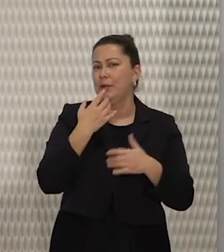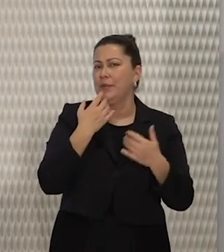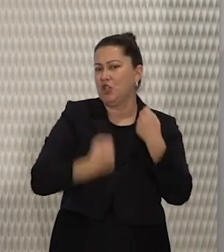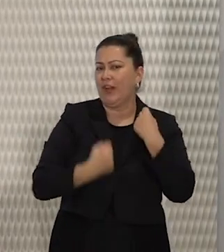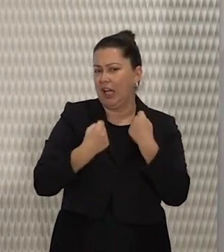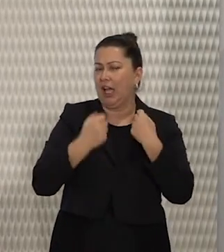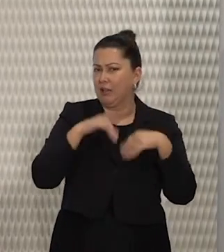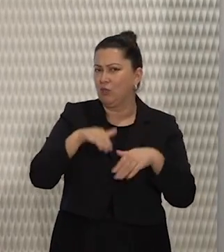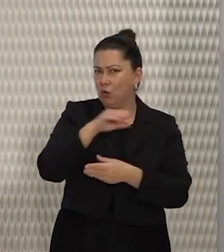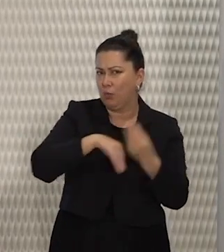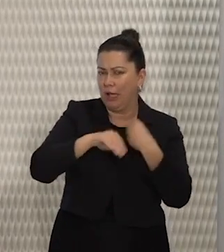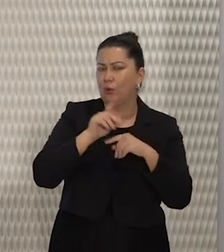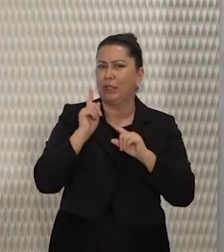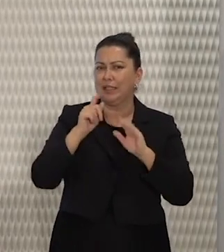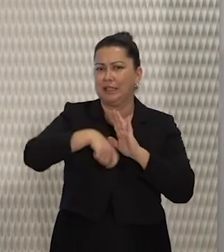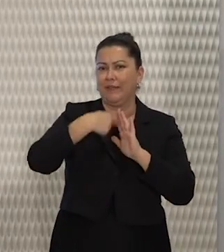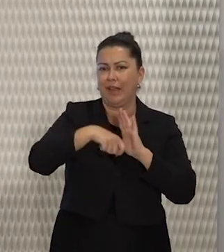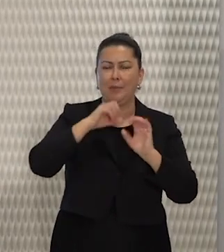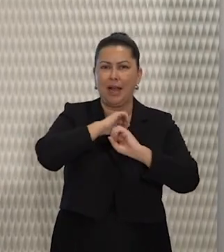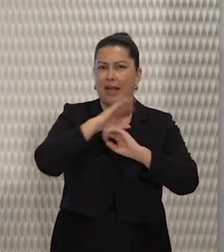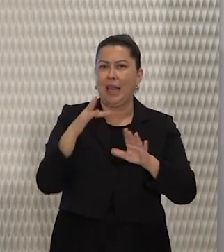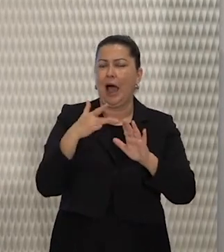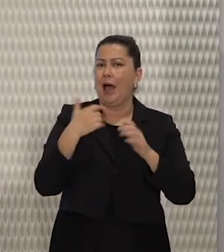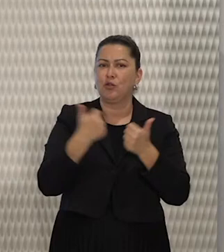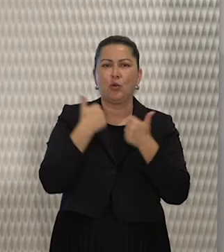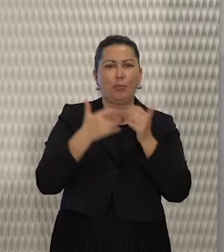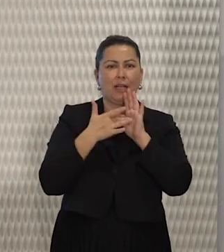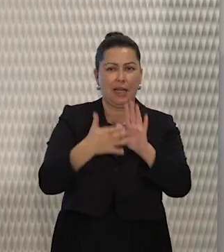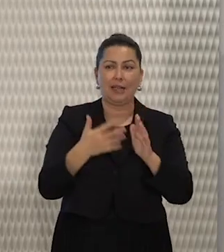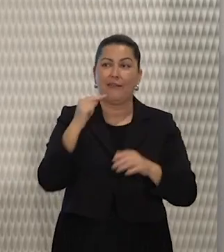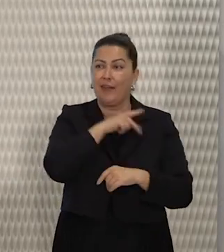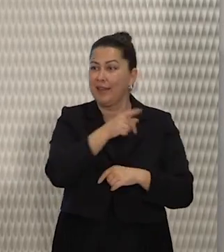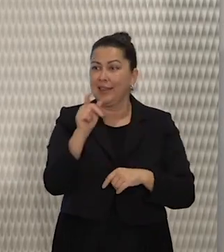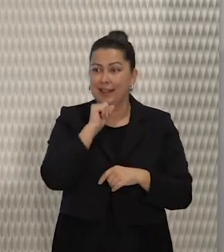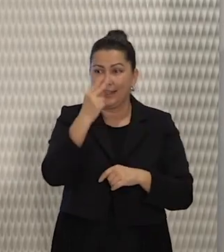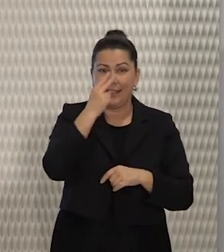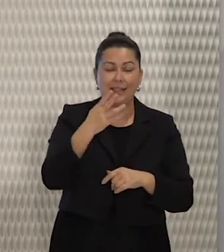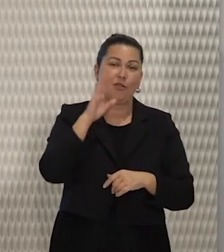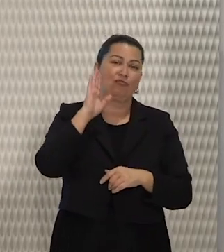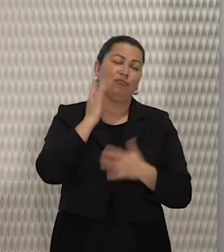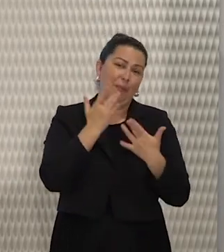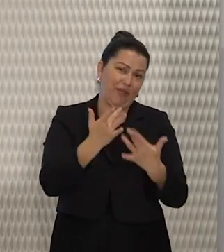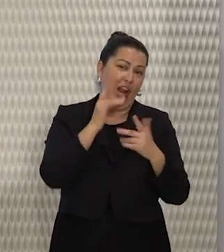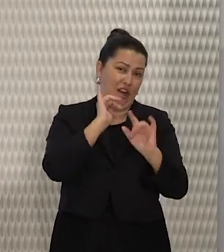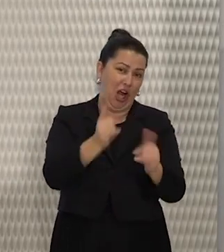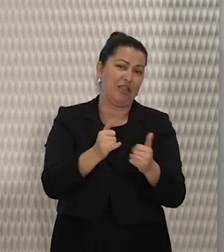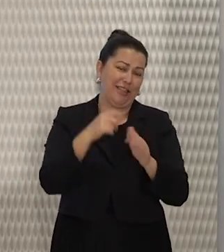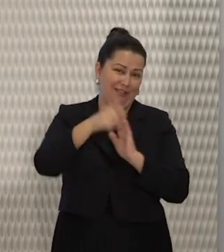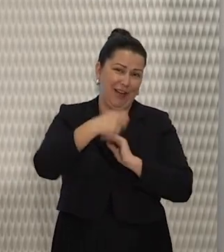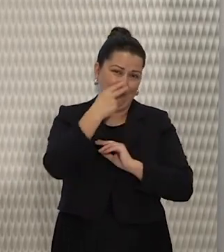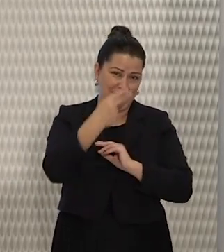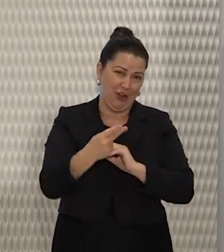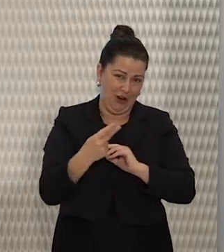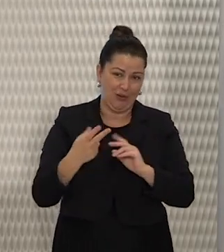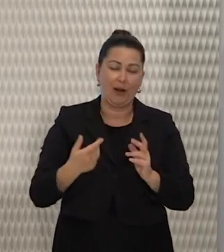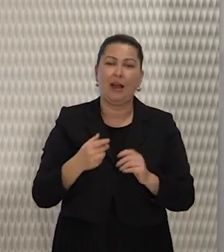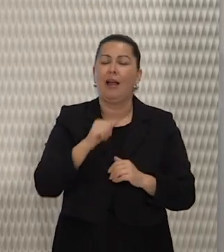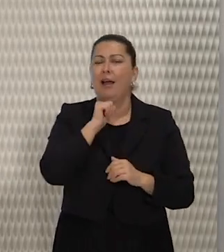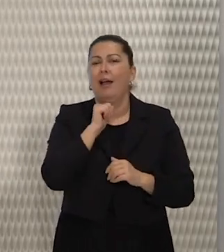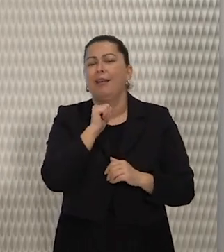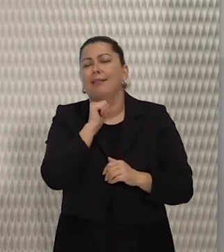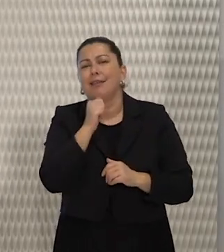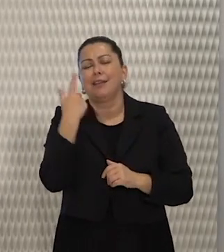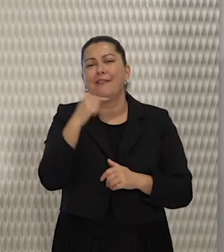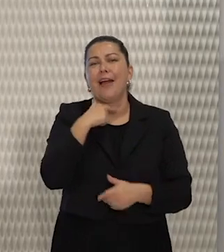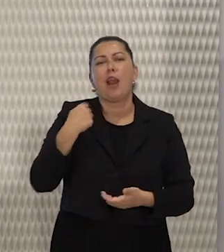Schwierigkeiten meistern in diesem Film. Es ist super transportiert. Falls Sie noch nicht gesehen haben, schauen Sie sich diesen Film an. Nicht nur, weil er mit einem Oscar